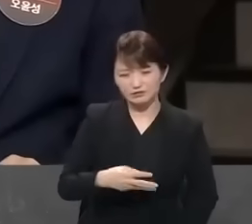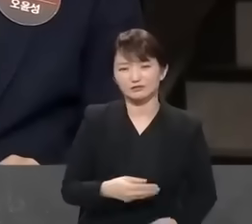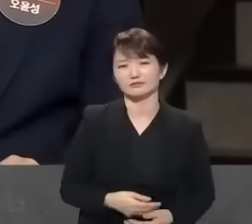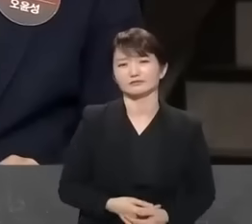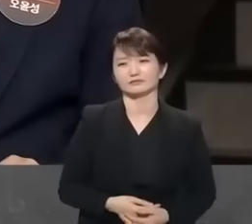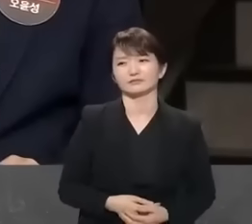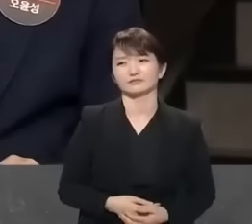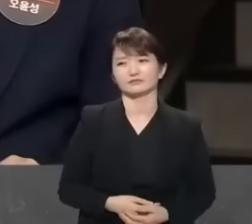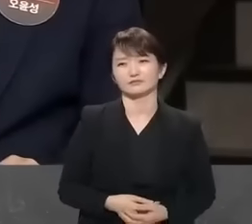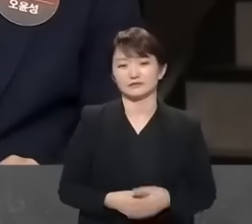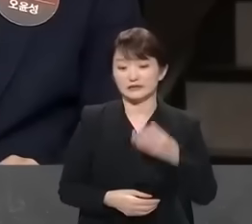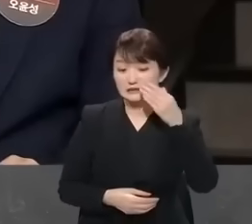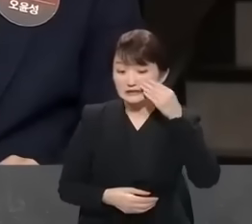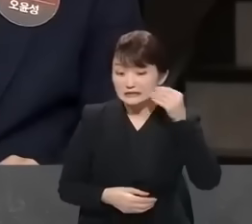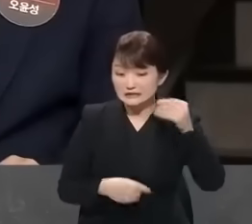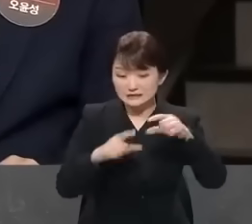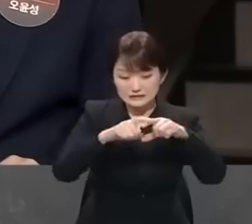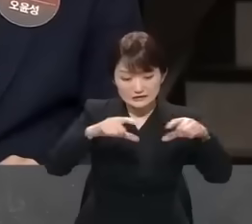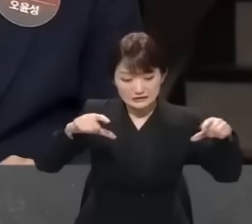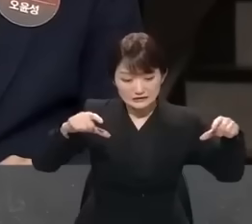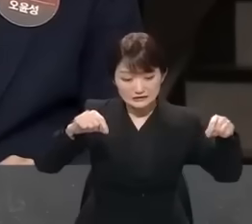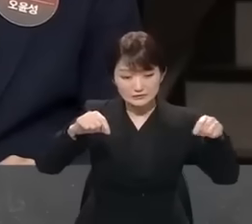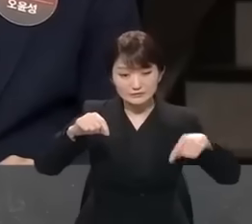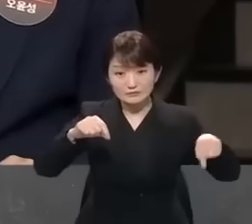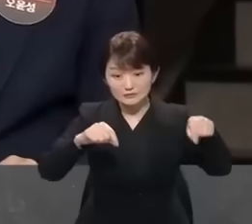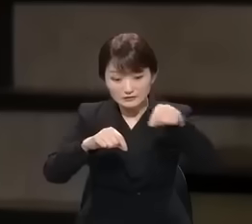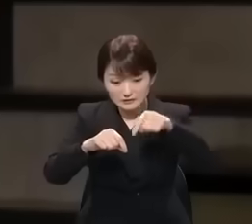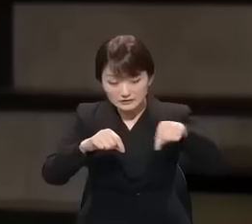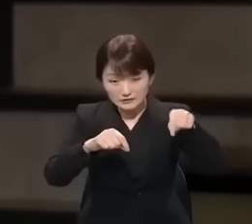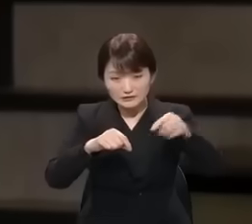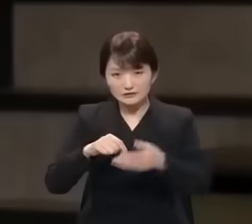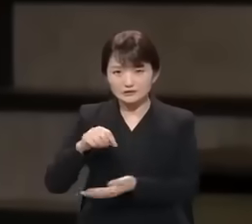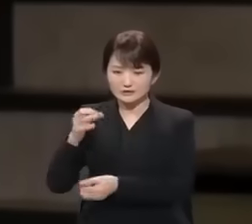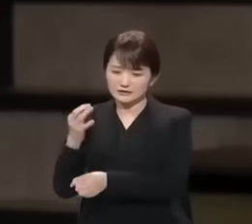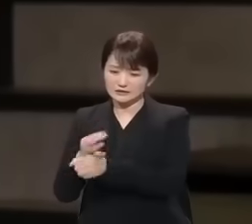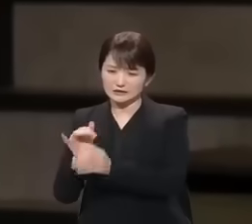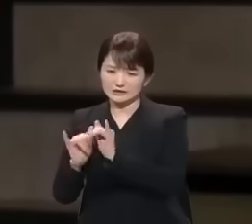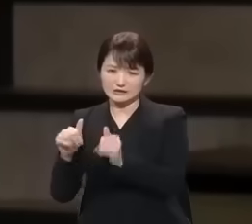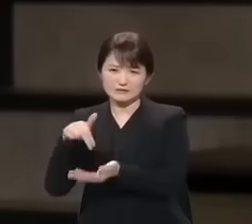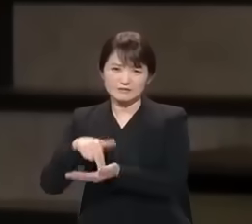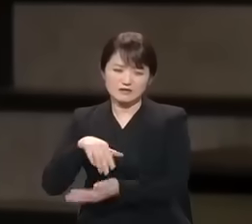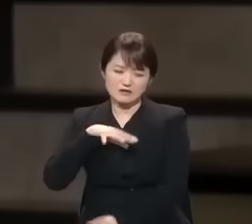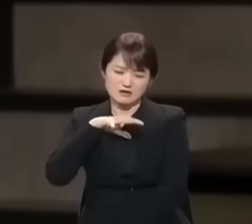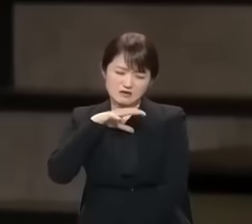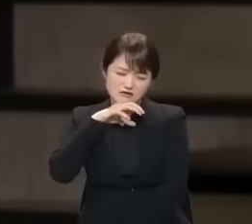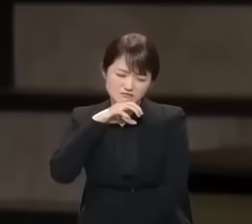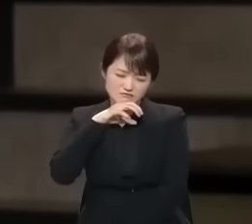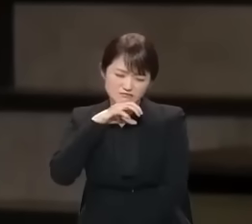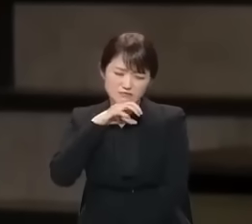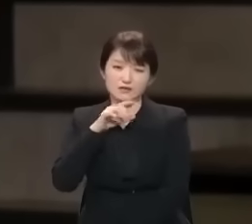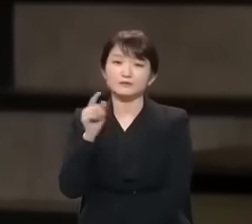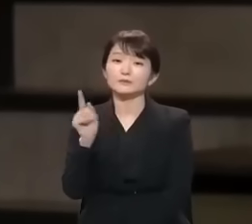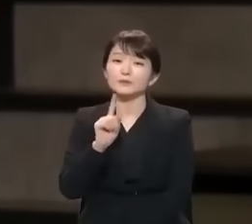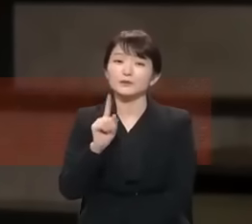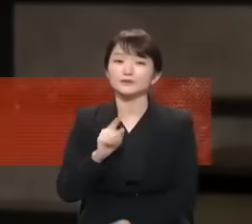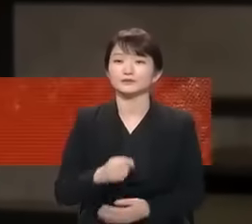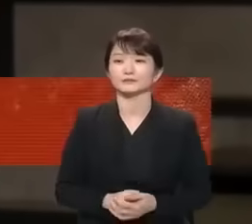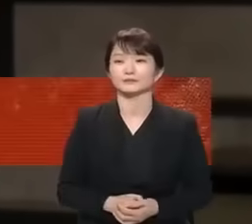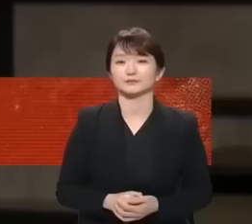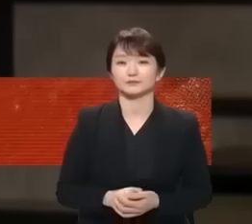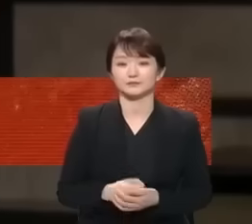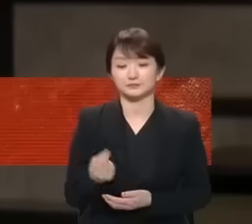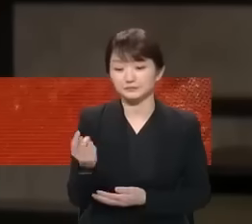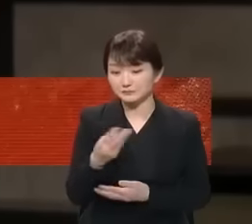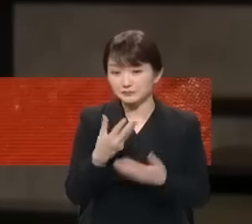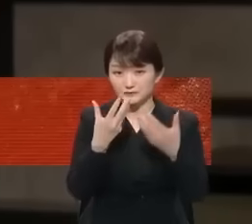사실이 비계 덩어리 삼겹살에 대해서이 소비자들의 불만이 지속되어 왔었는데요 몇 가지 어떤 그 사례를